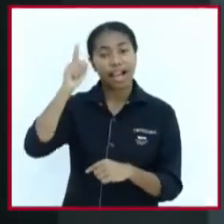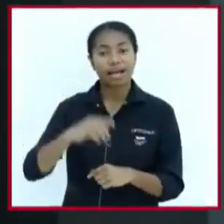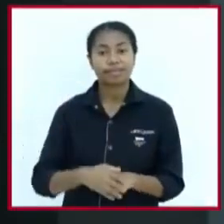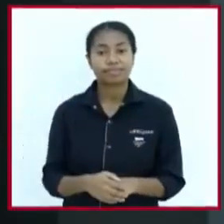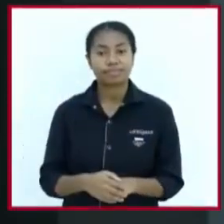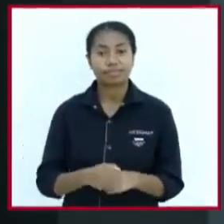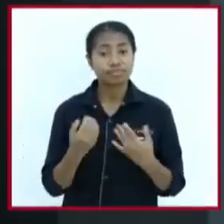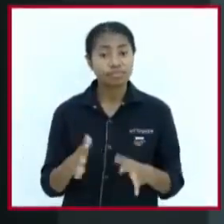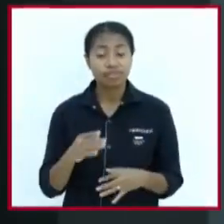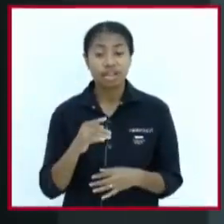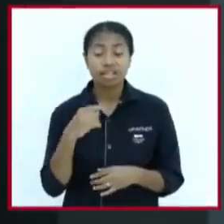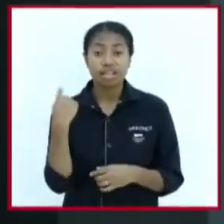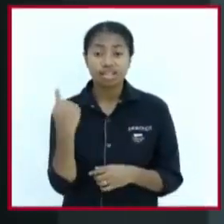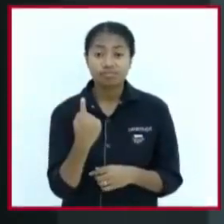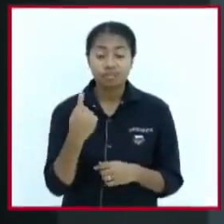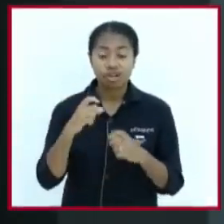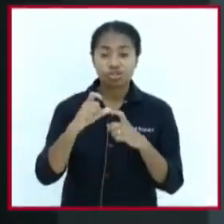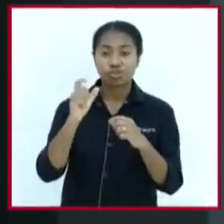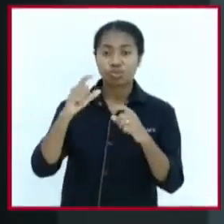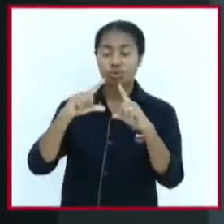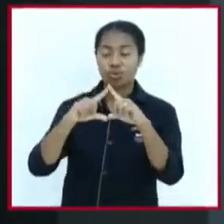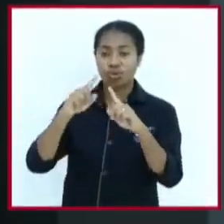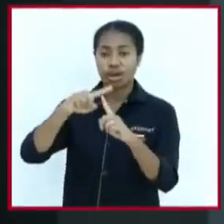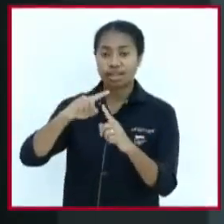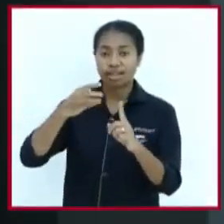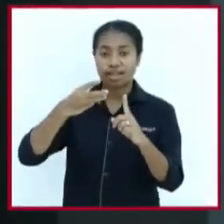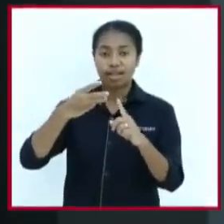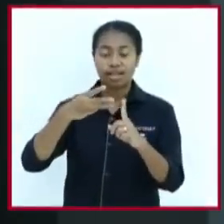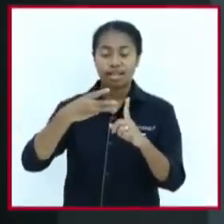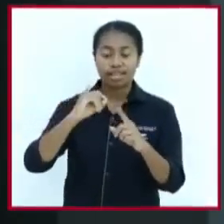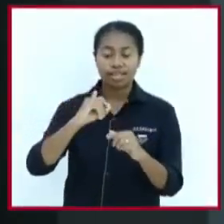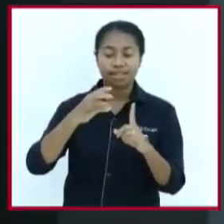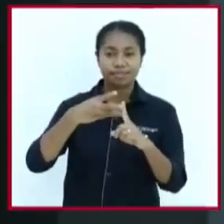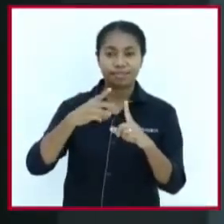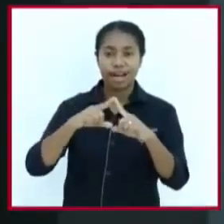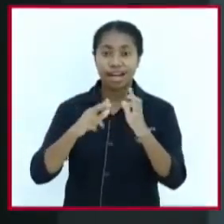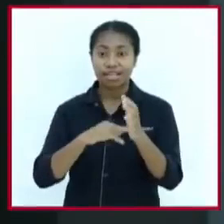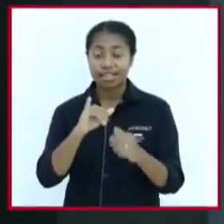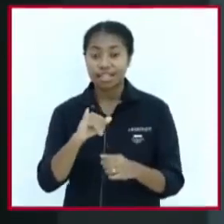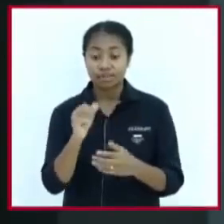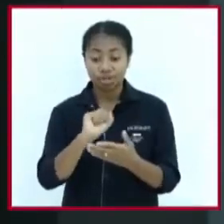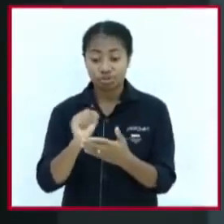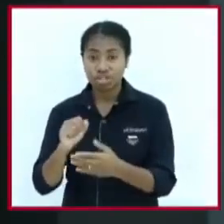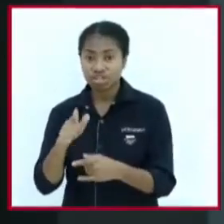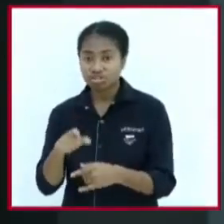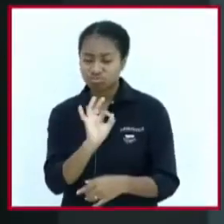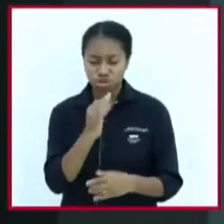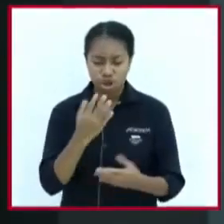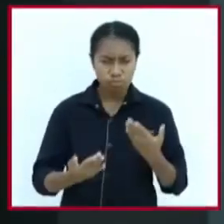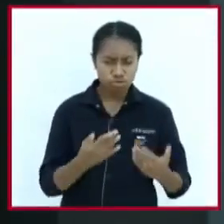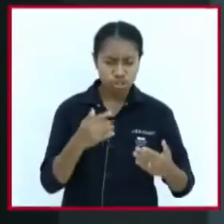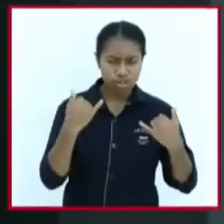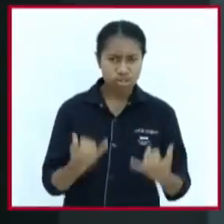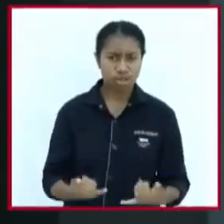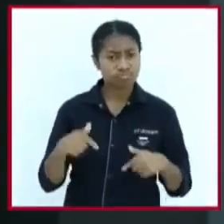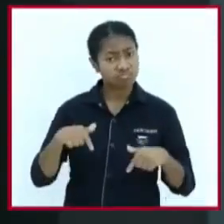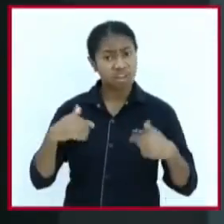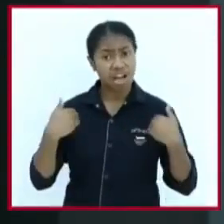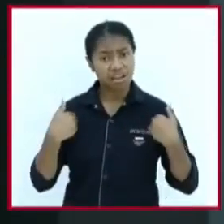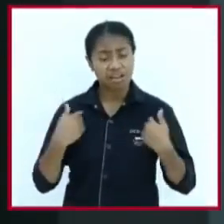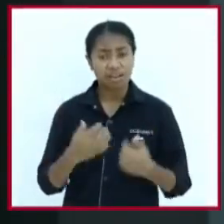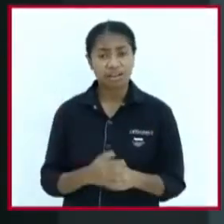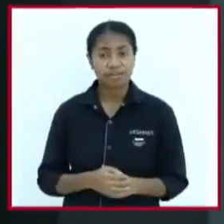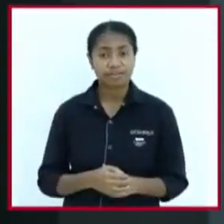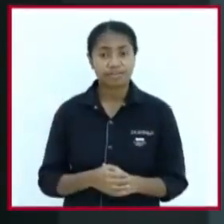suratkabar ditulis setelah kehancuran bait Allah mustahil tidak di singo Hai tapi bahwa